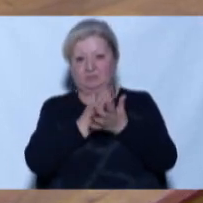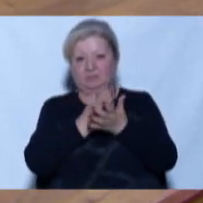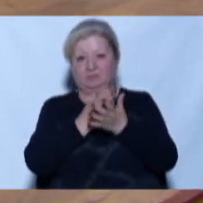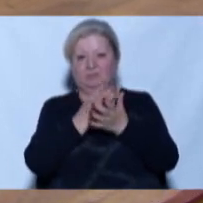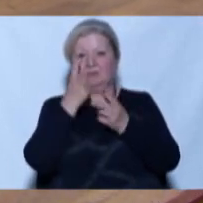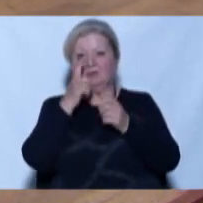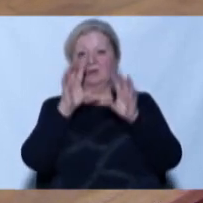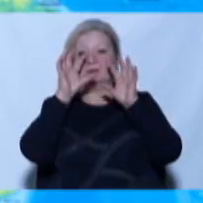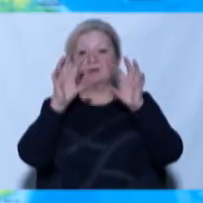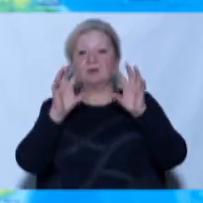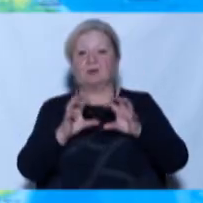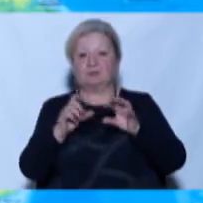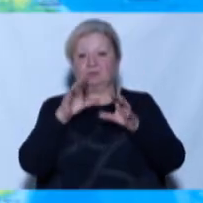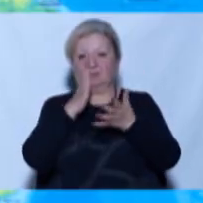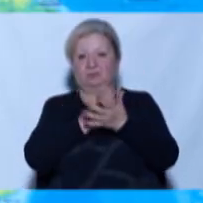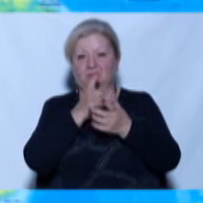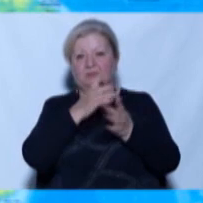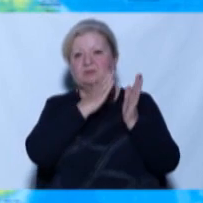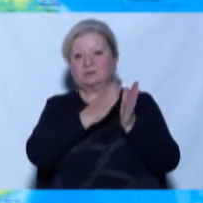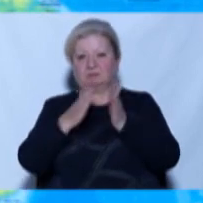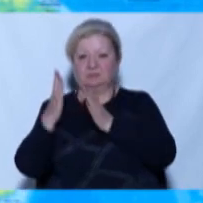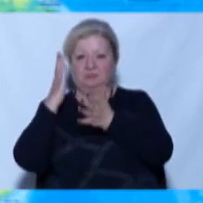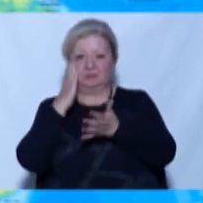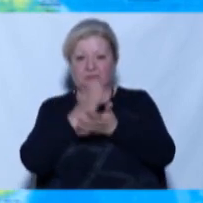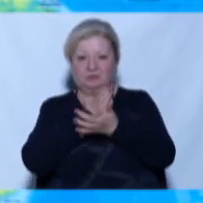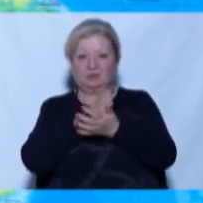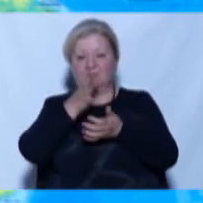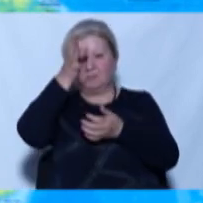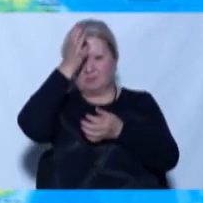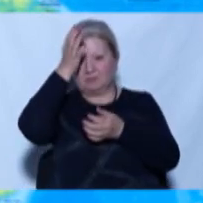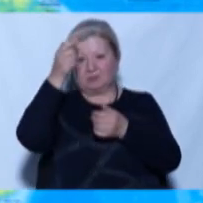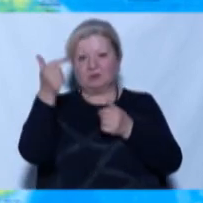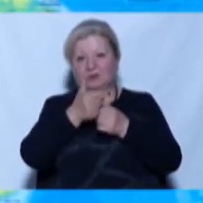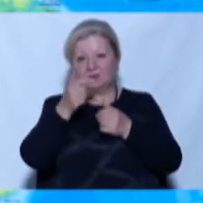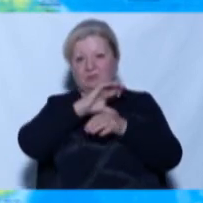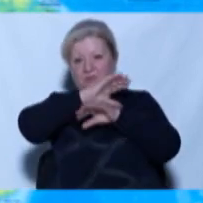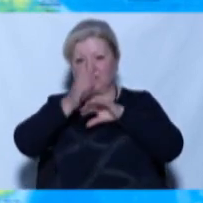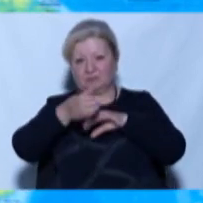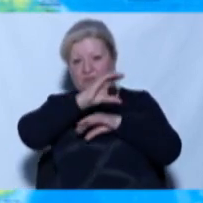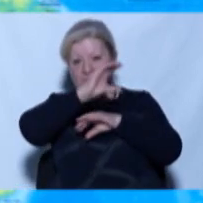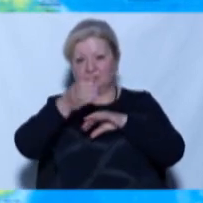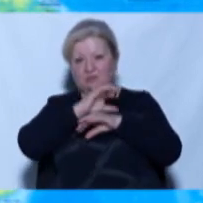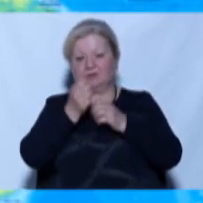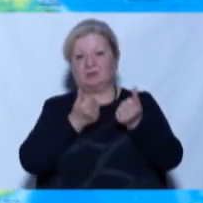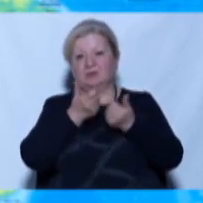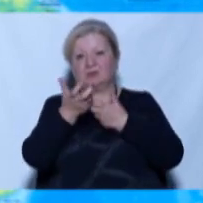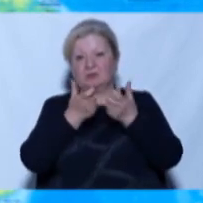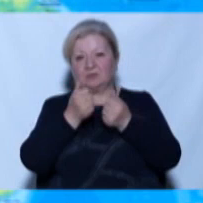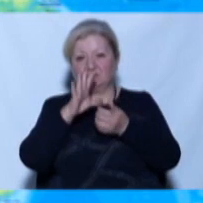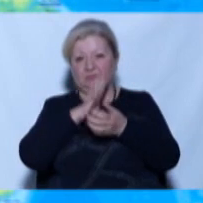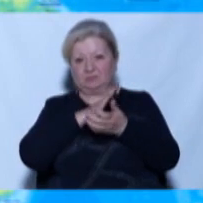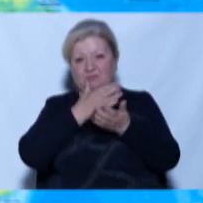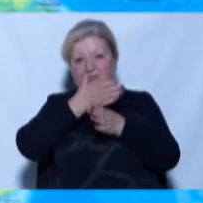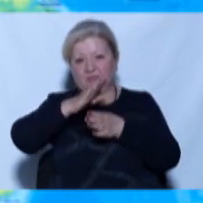ერთ კანონზომიერებაშია, ერთ წესრიგშია მოქცეული. მეცნიერებმა გეოგრაფიული გარსების რამდენიმე ეტაპი